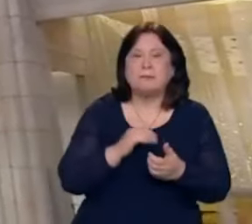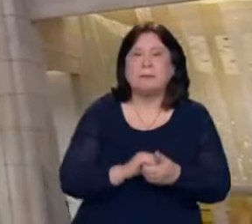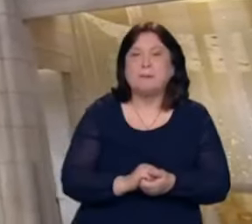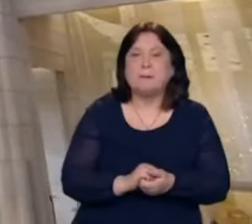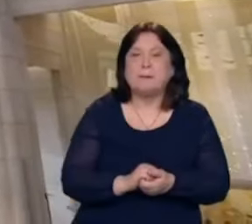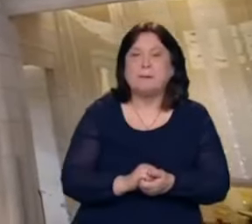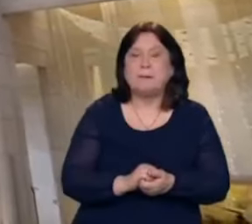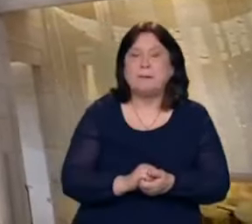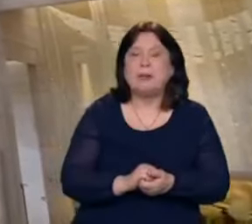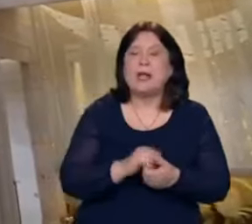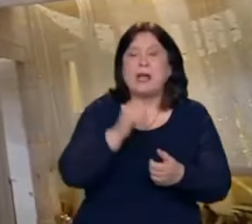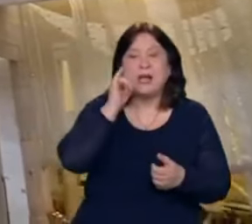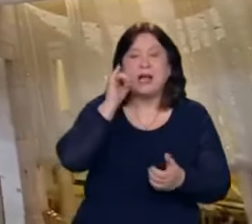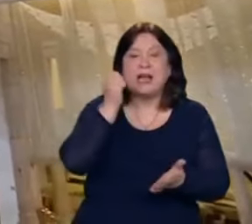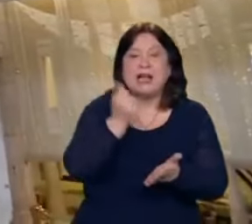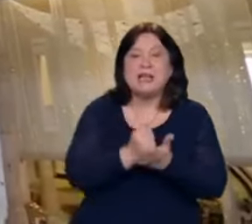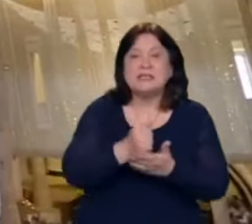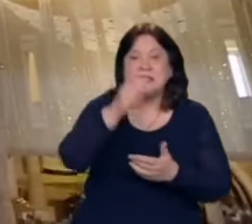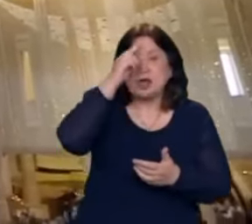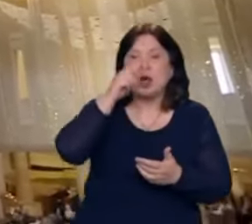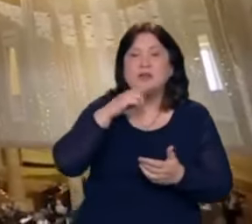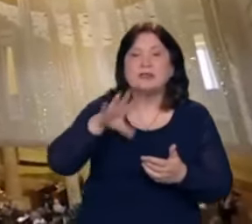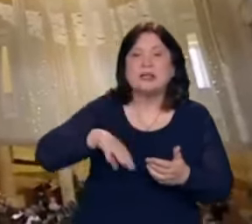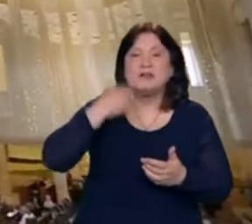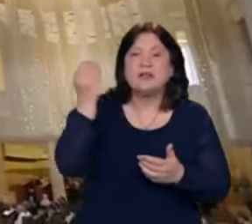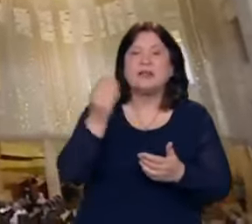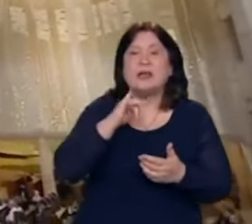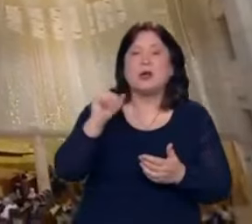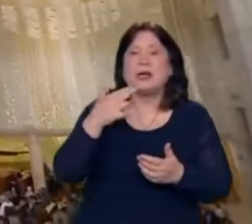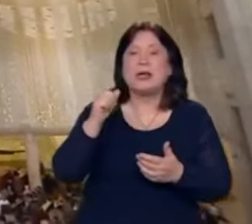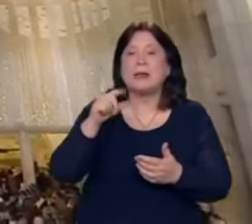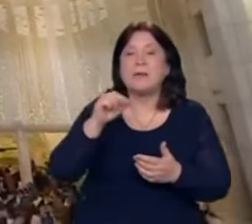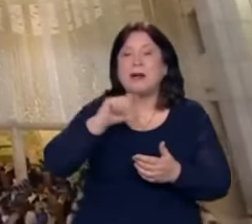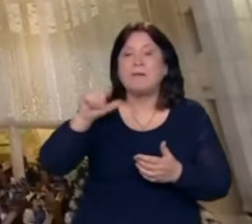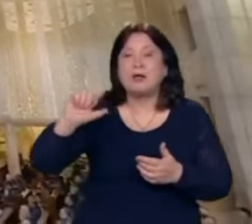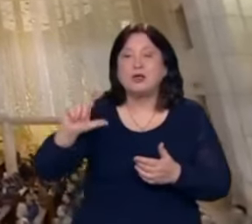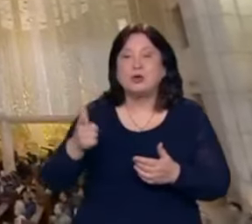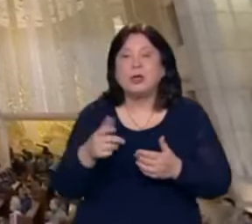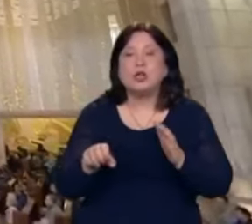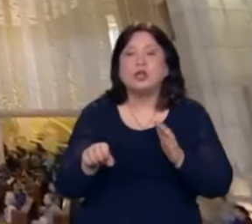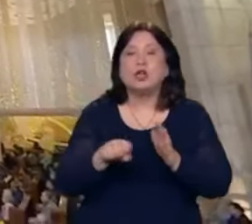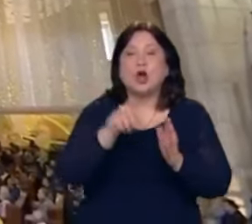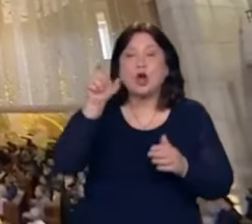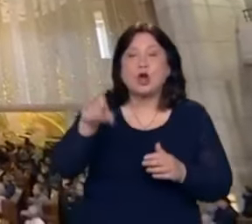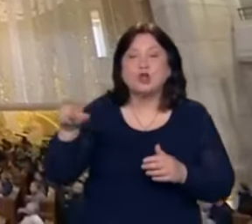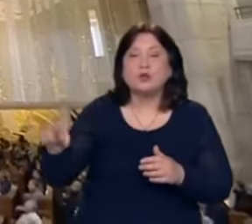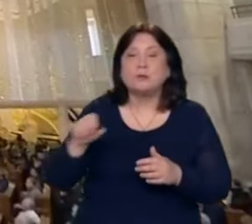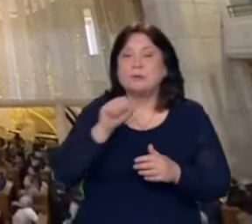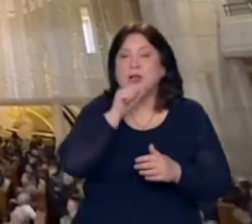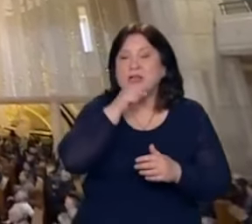nawaro list ojca świętego Jana Pawła II do osób w podeszłym wieku